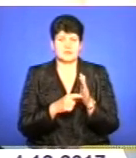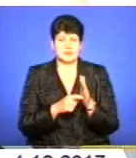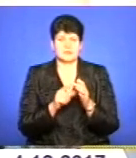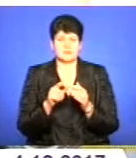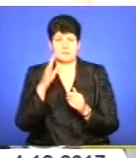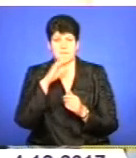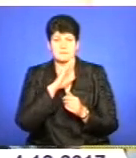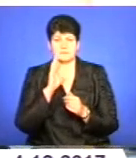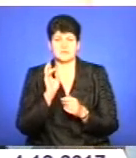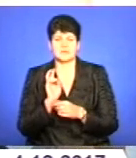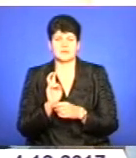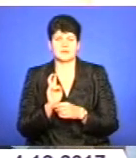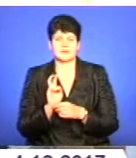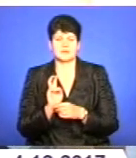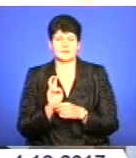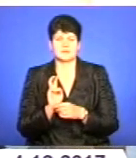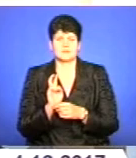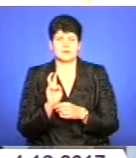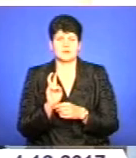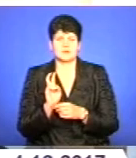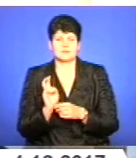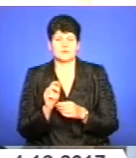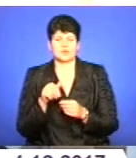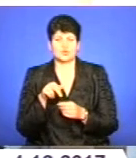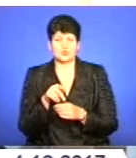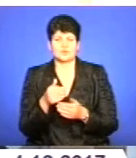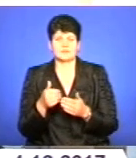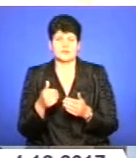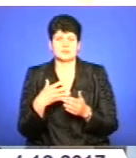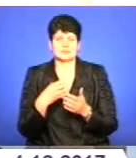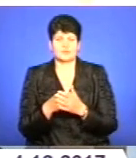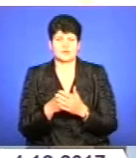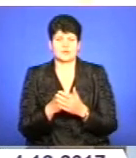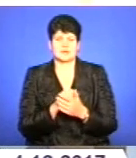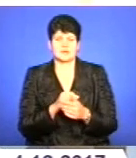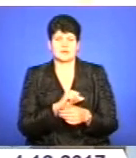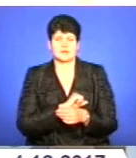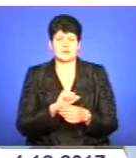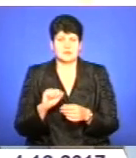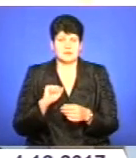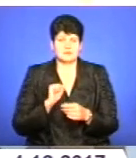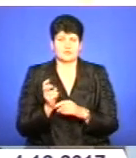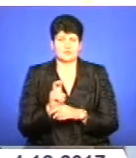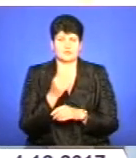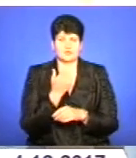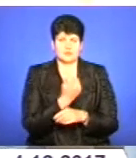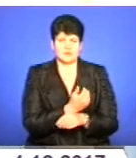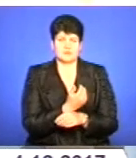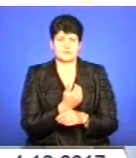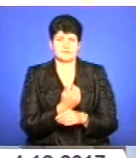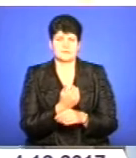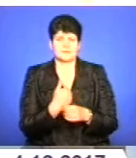Батьки йдуть або від своїх педіатрів, вже записавшись по інтернету, вони приходять до нас. У нас вже